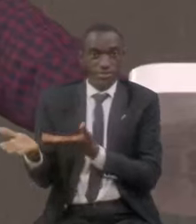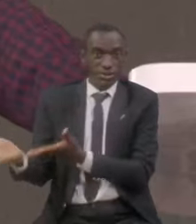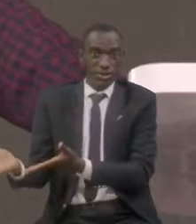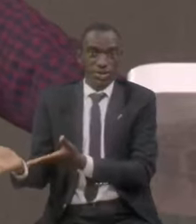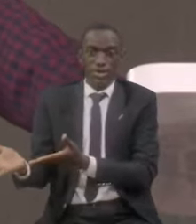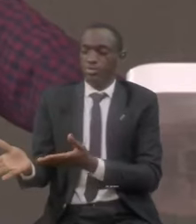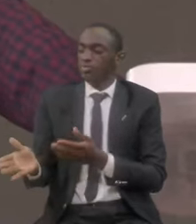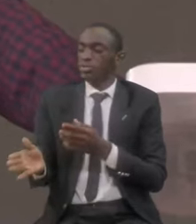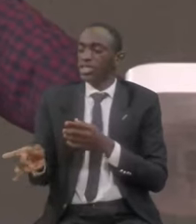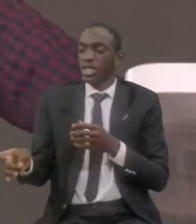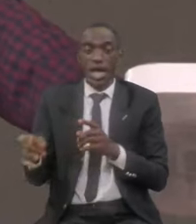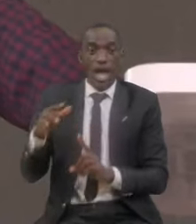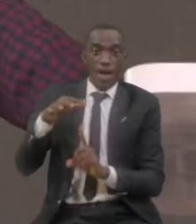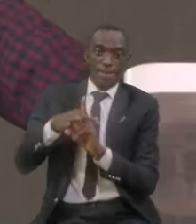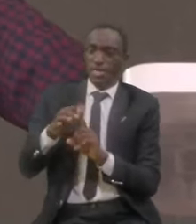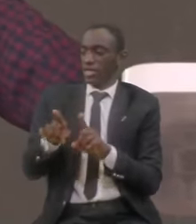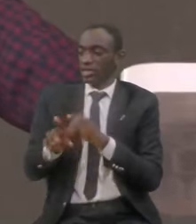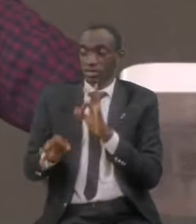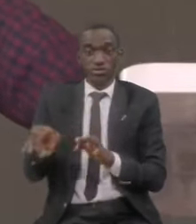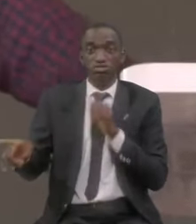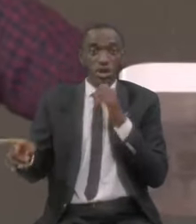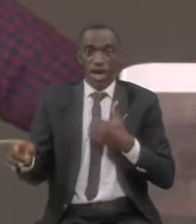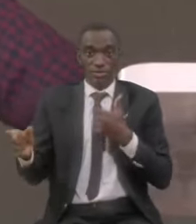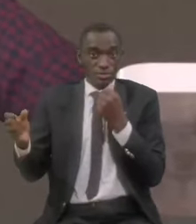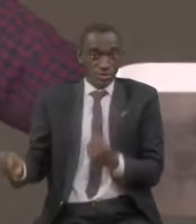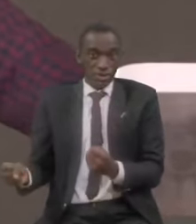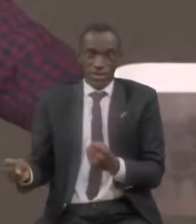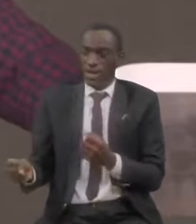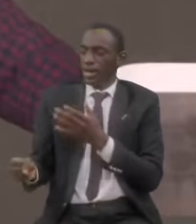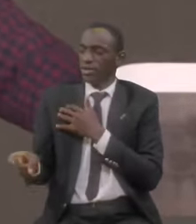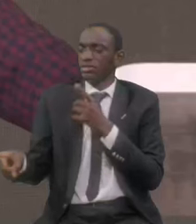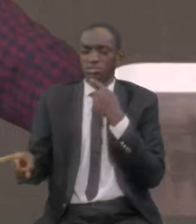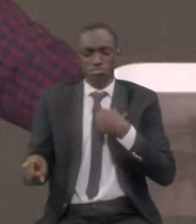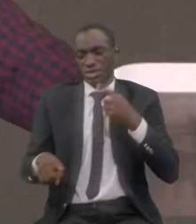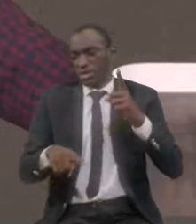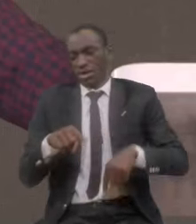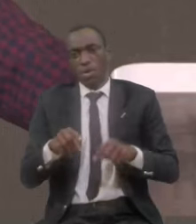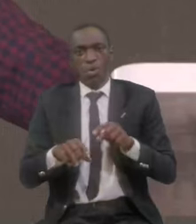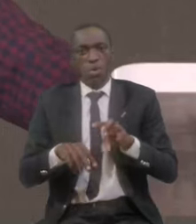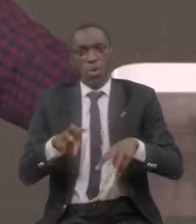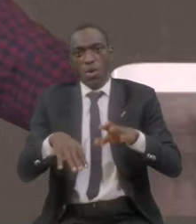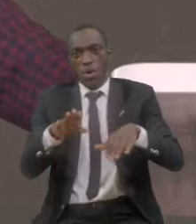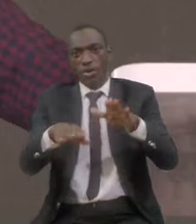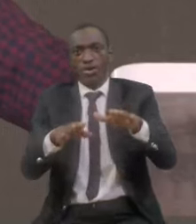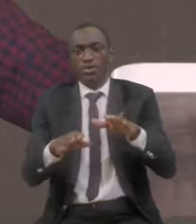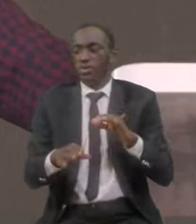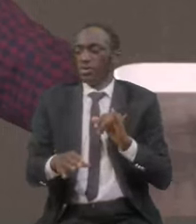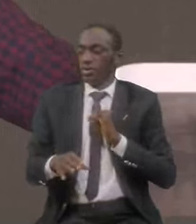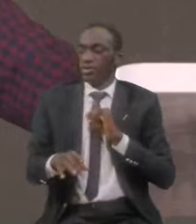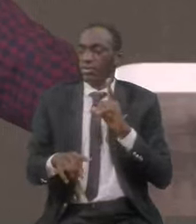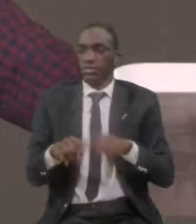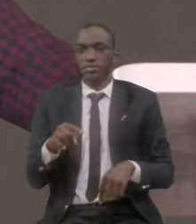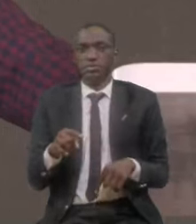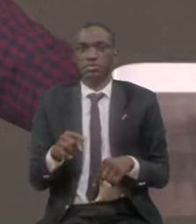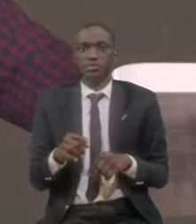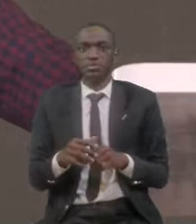qui semblait n'avoir aucune force, je ne peux pas marcher. Je ne peux rien faire. Je ne peux pas avancer.